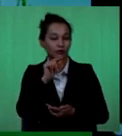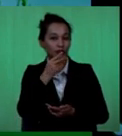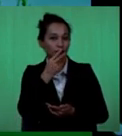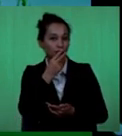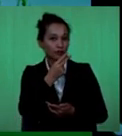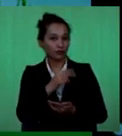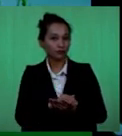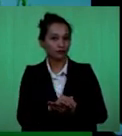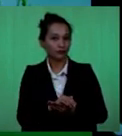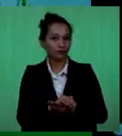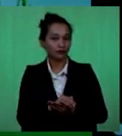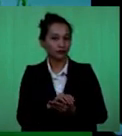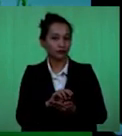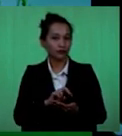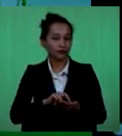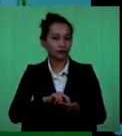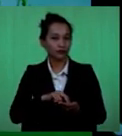deb tebranar emish.